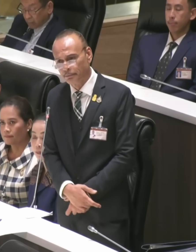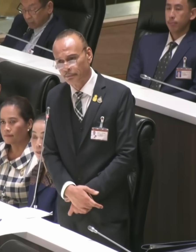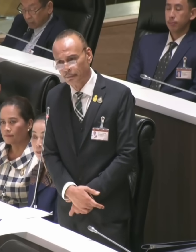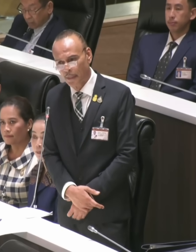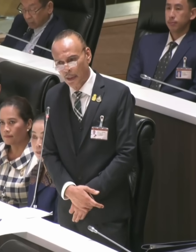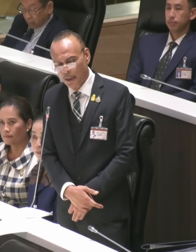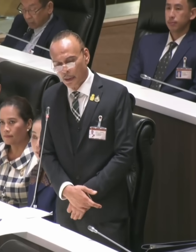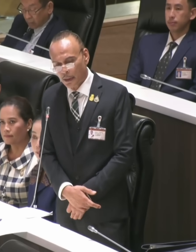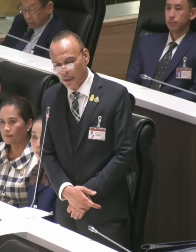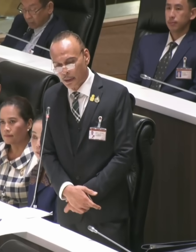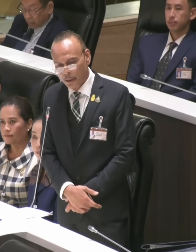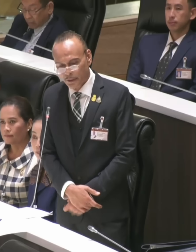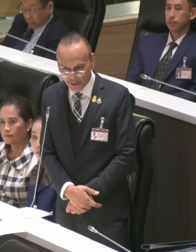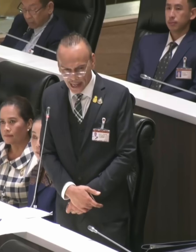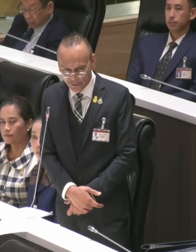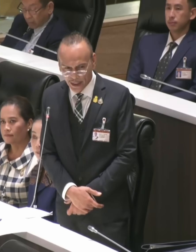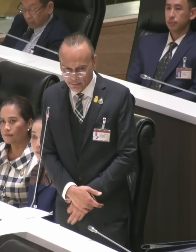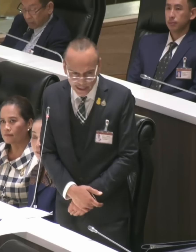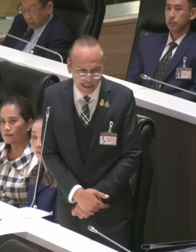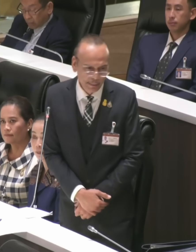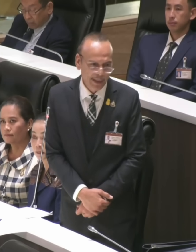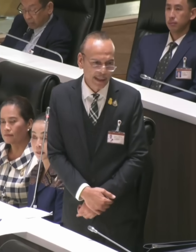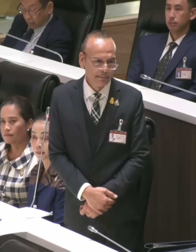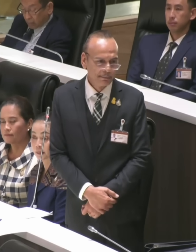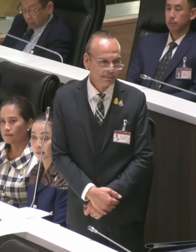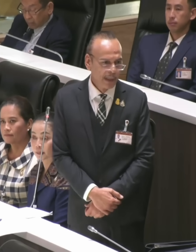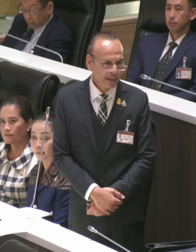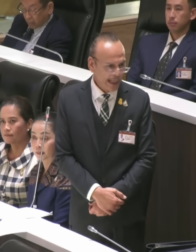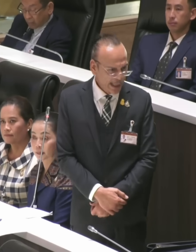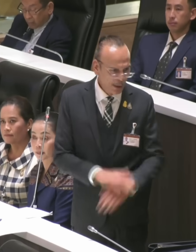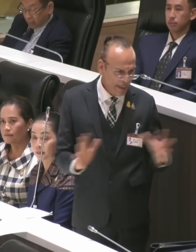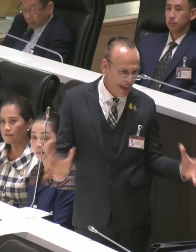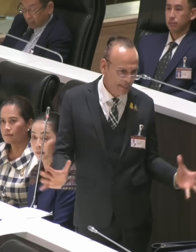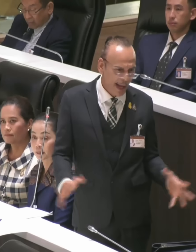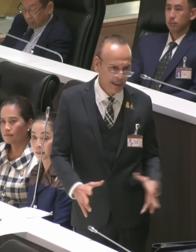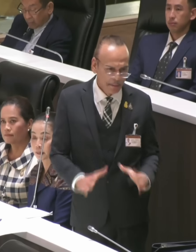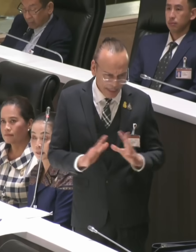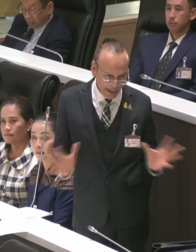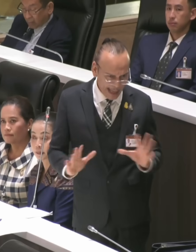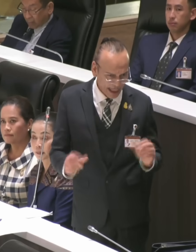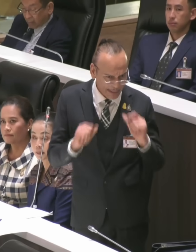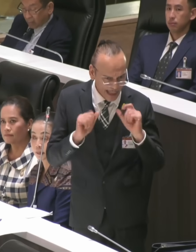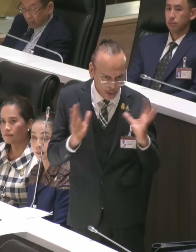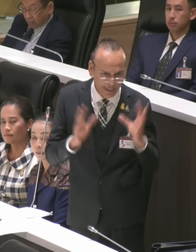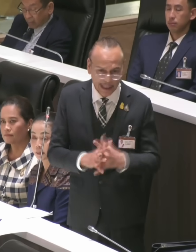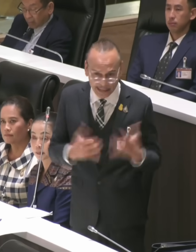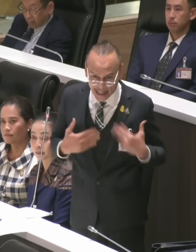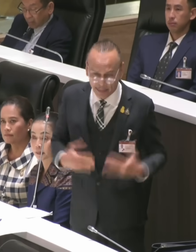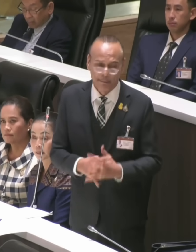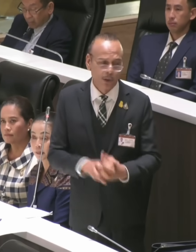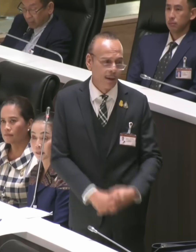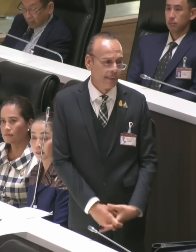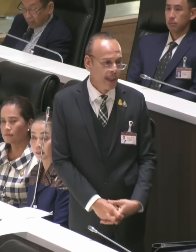านเรามีเจ้าของเรามาอาศัยเขาอยู่ตั้งแต่สงครามสมัยพม่าให้เขาอยู่แล้วลูกหลานมาไล่เขา